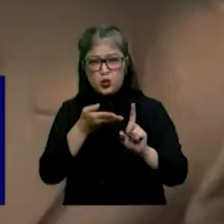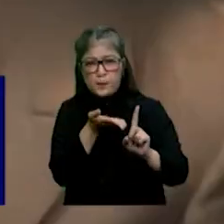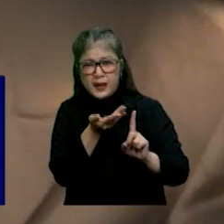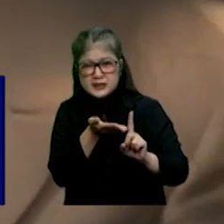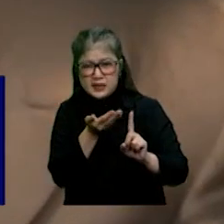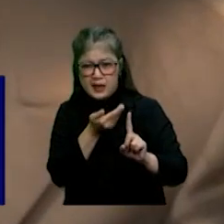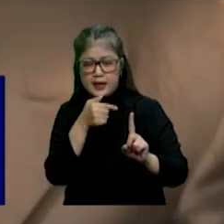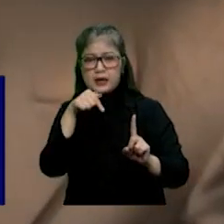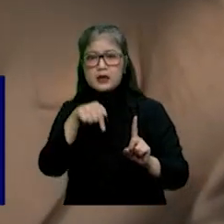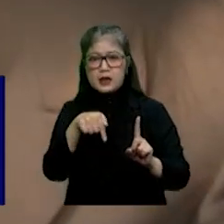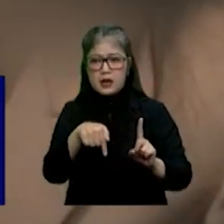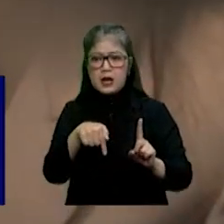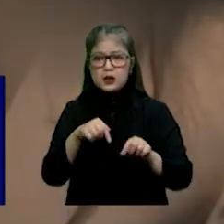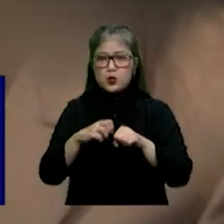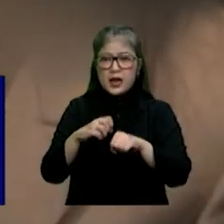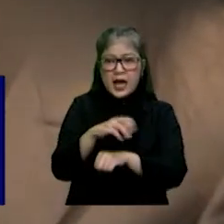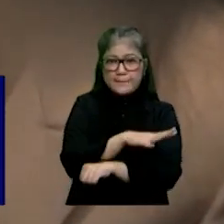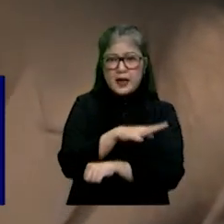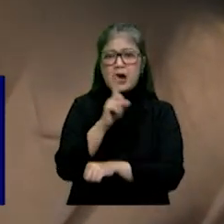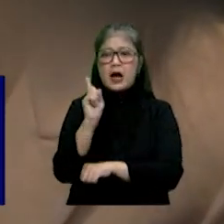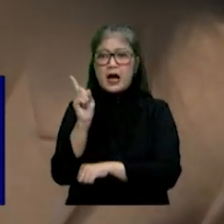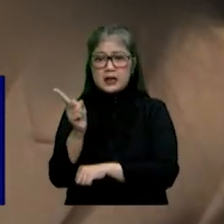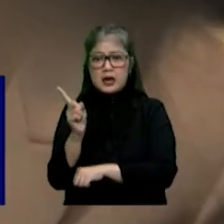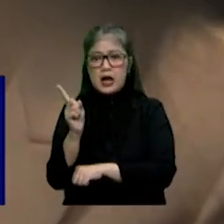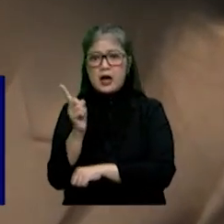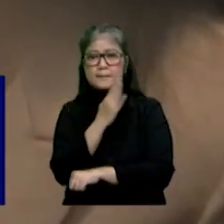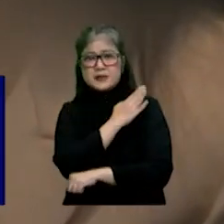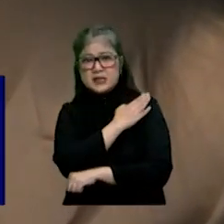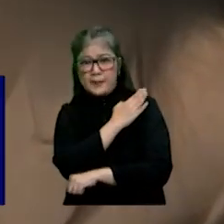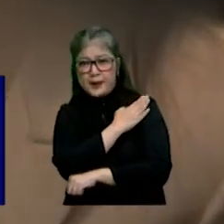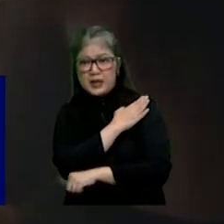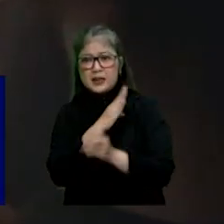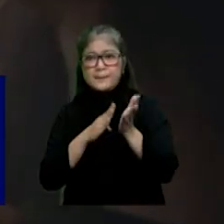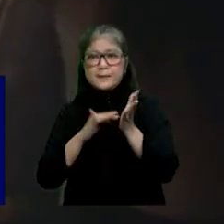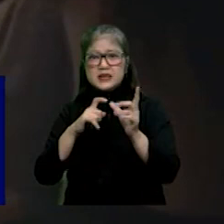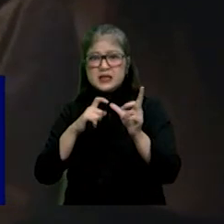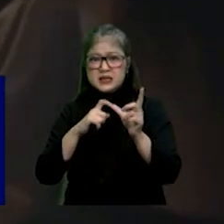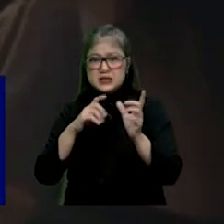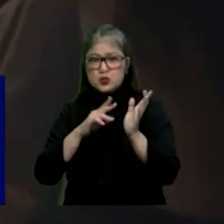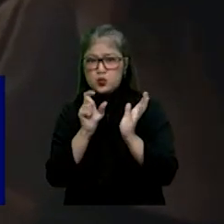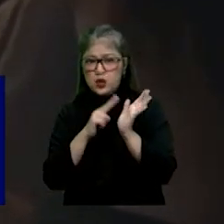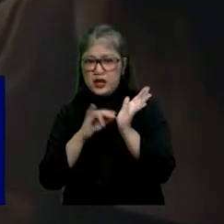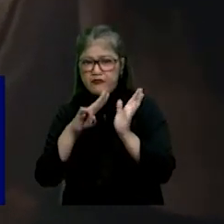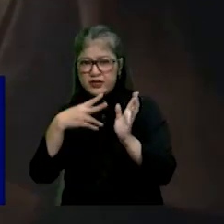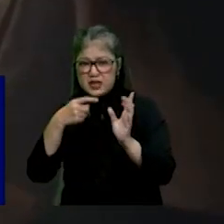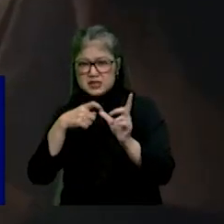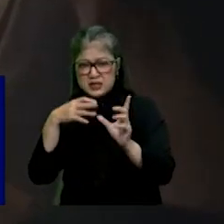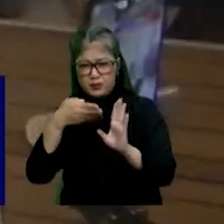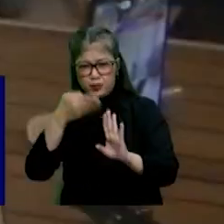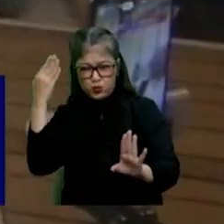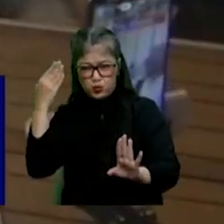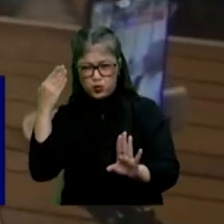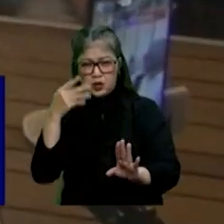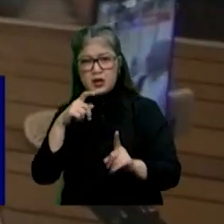Miss Universe Indonesia, sejumlah petinggi ajang kecantikan tersebut mengundurkan diri. Di antaranya CEO Miss Universe Indonesia Alden Wang